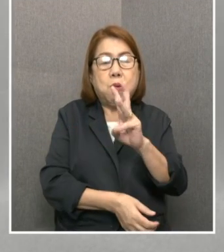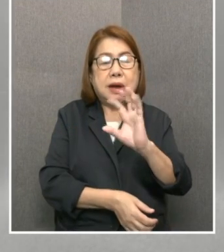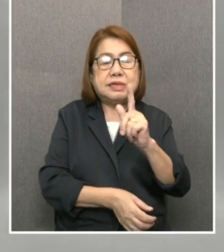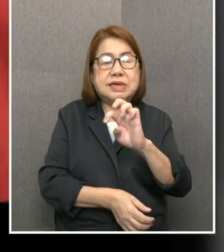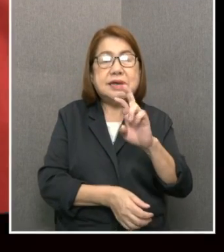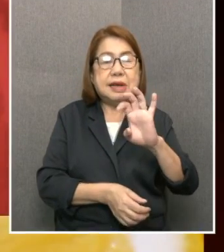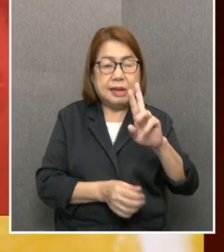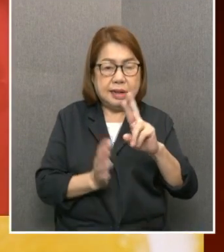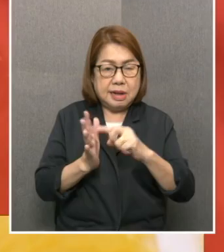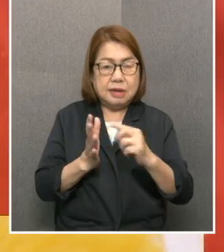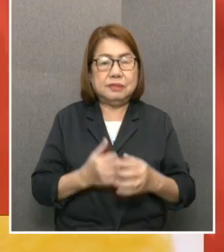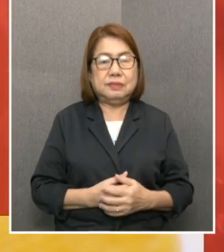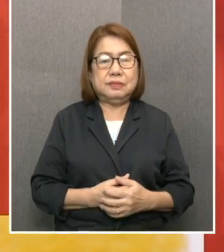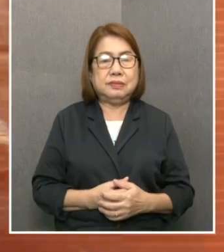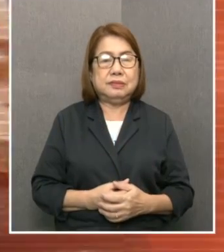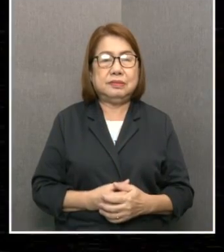กัน